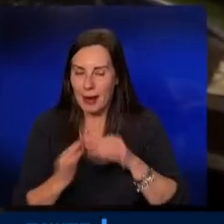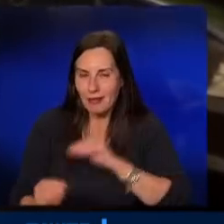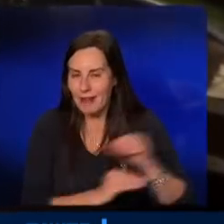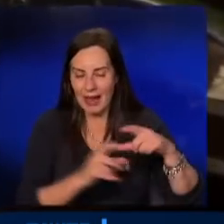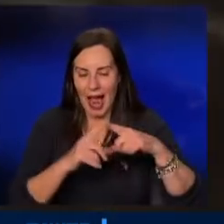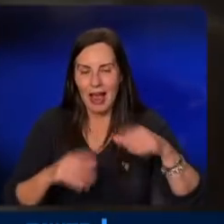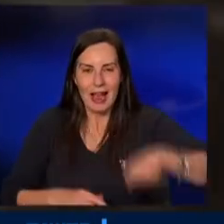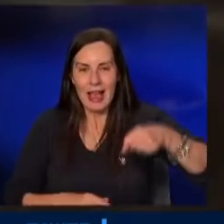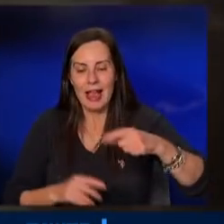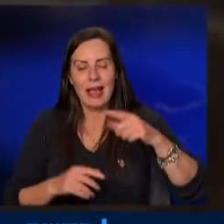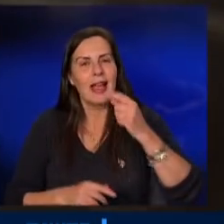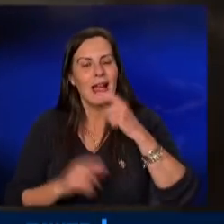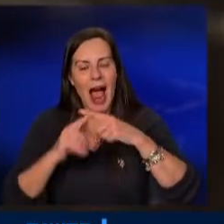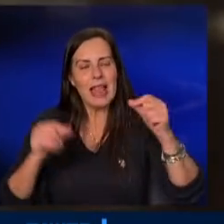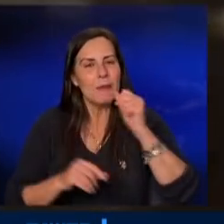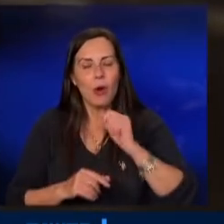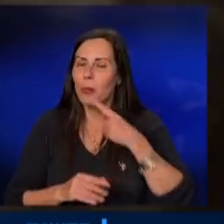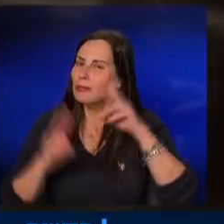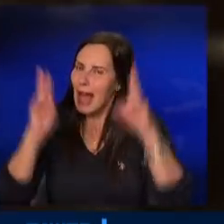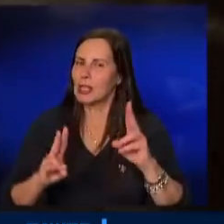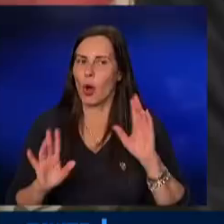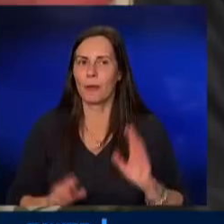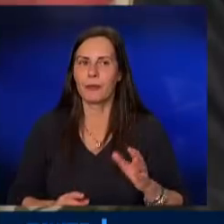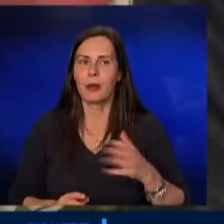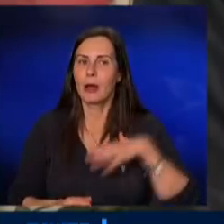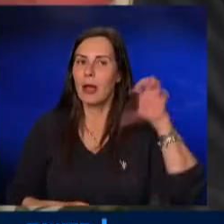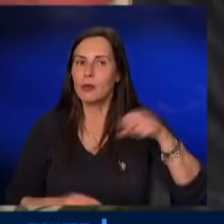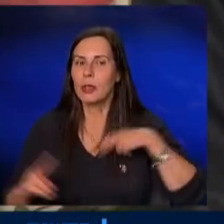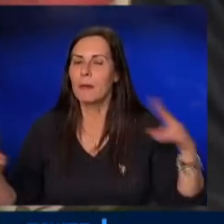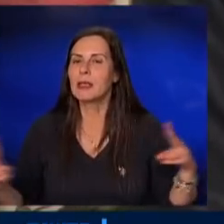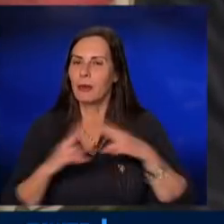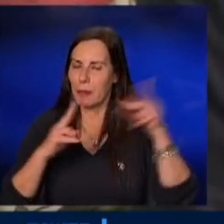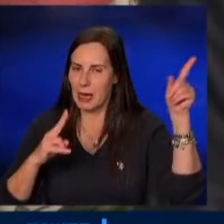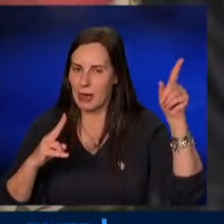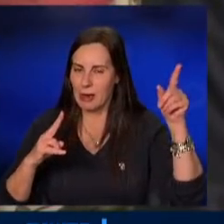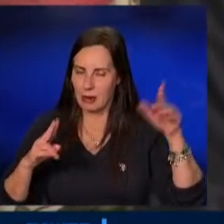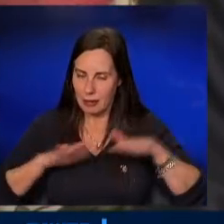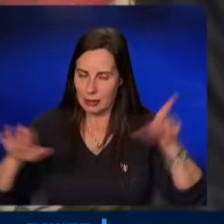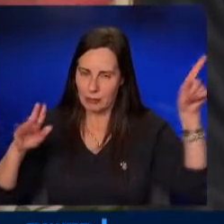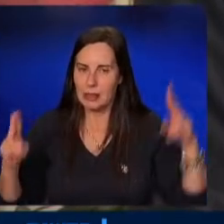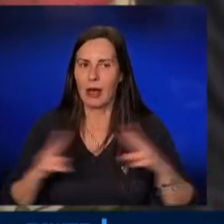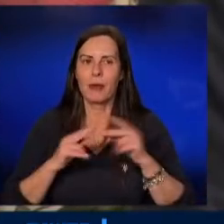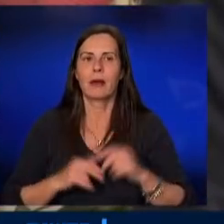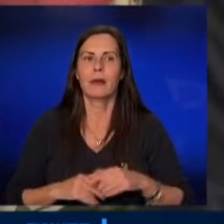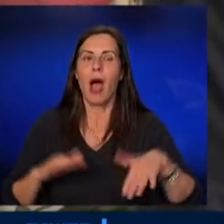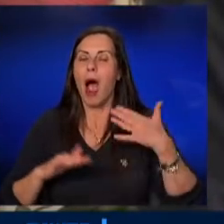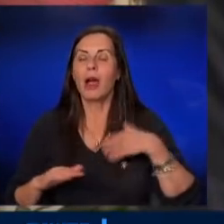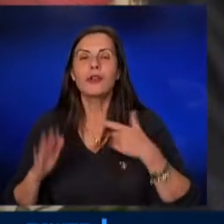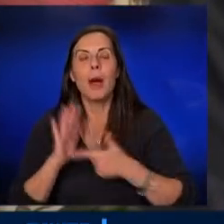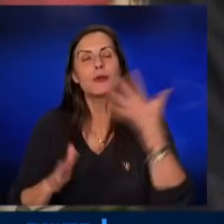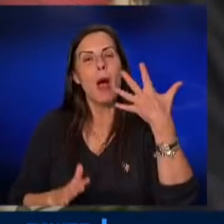גת, קורא לצעירים לעצור. אני נתפסתי בצרפת, בנמל תעופה אורלי, אחרי